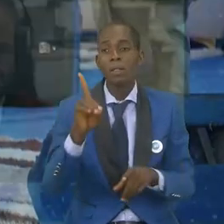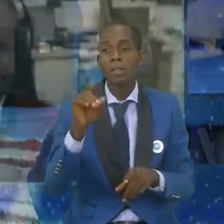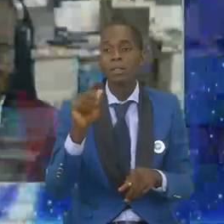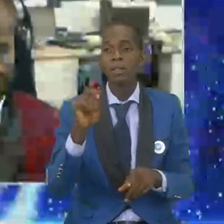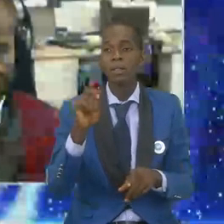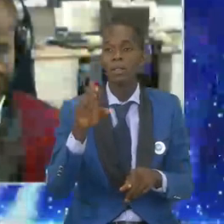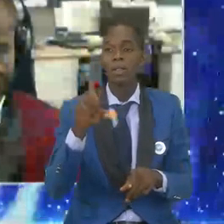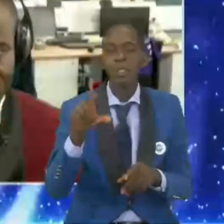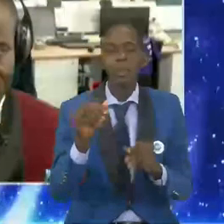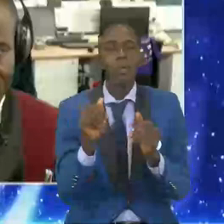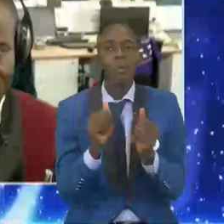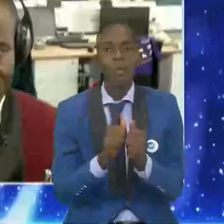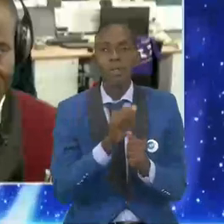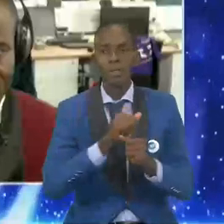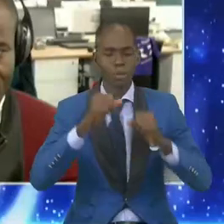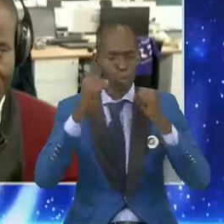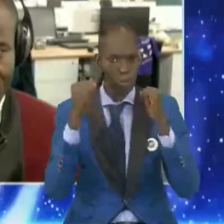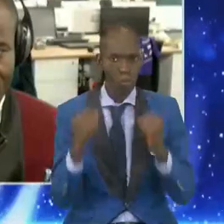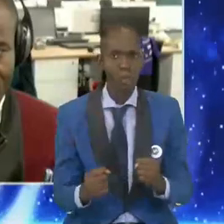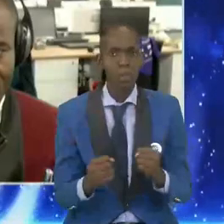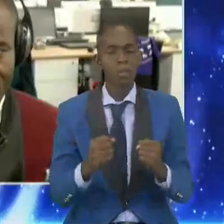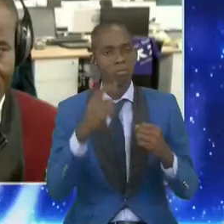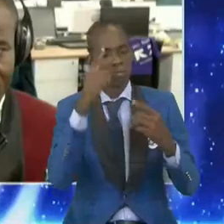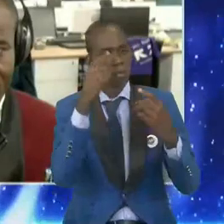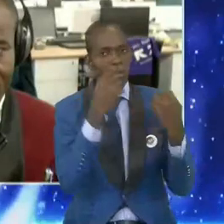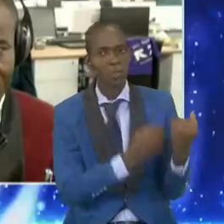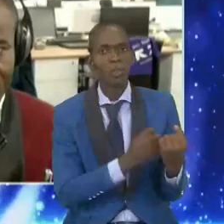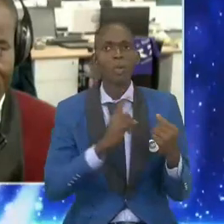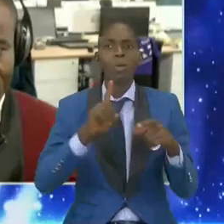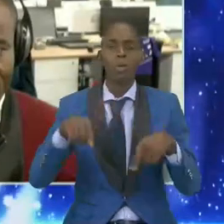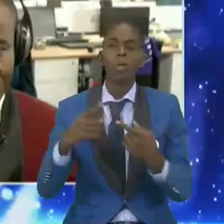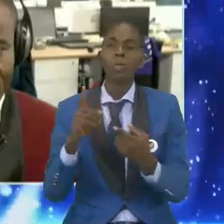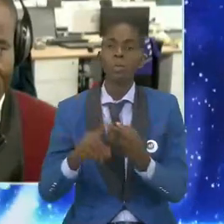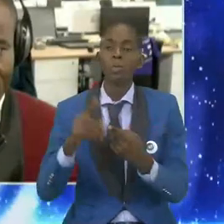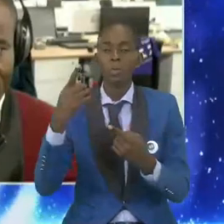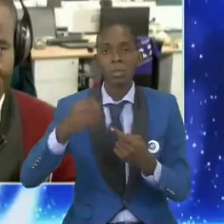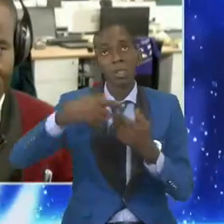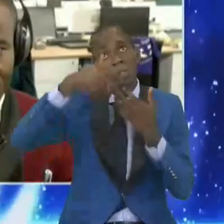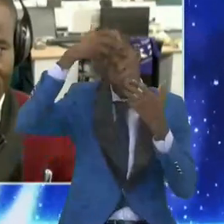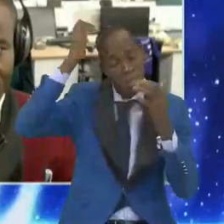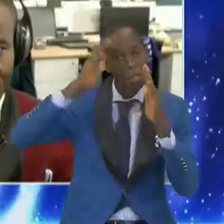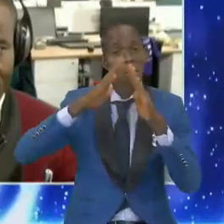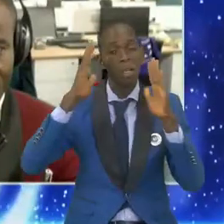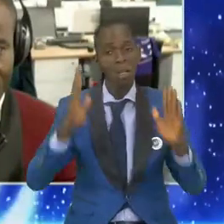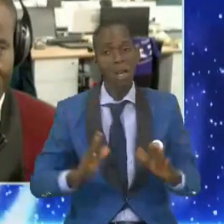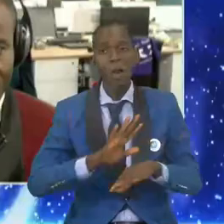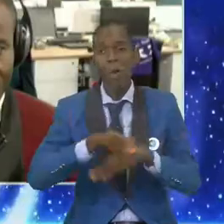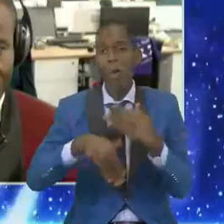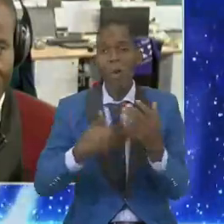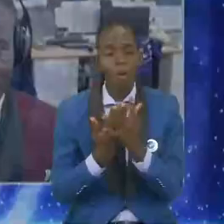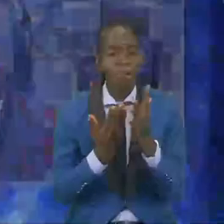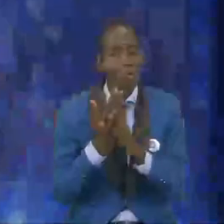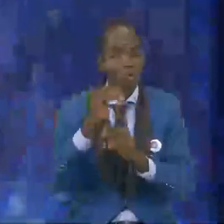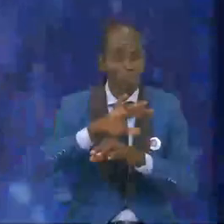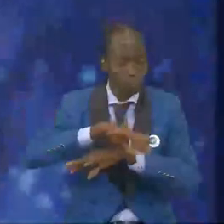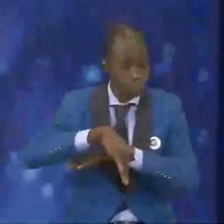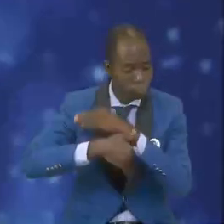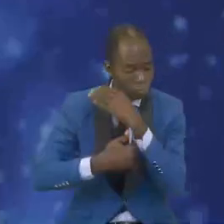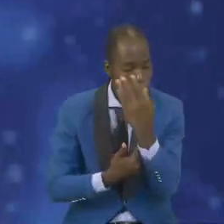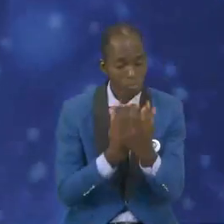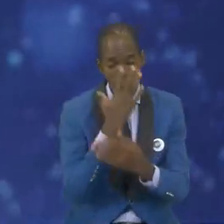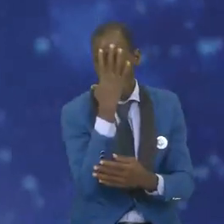une foi tranquille, une foi confiante, une foi obligeante, est allé dans la fosse aux lions